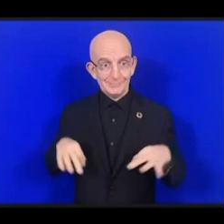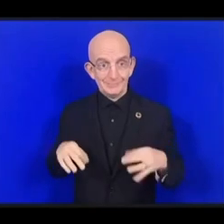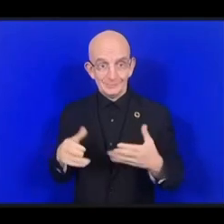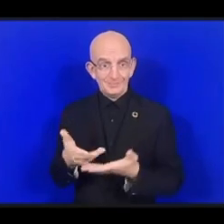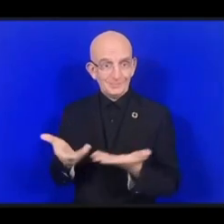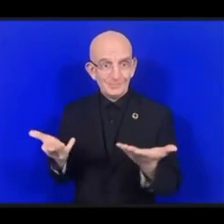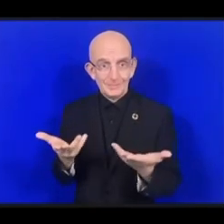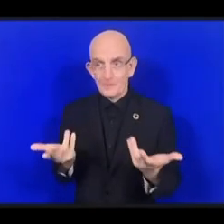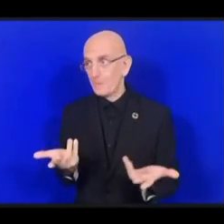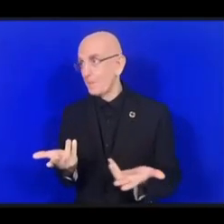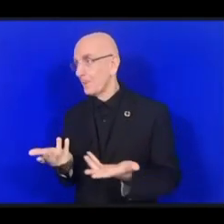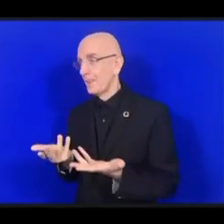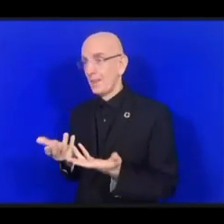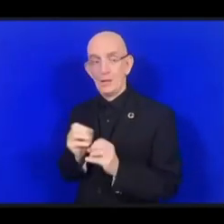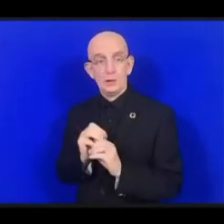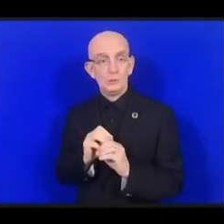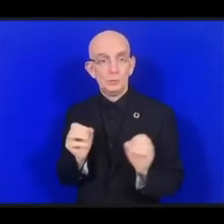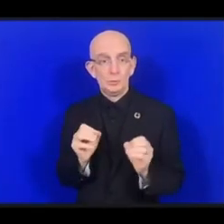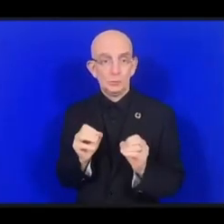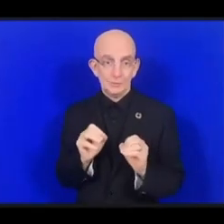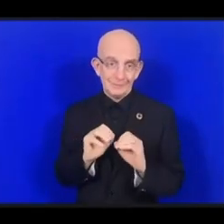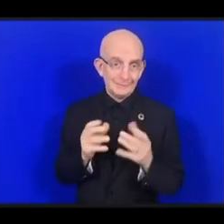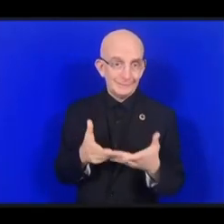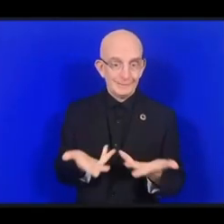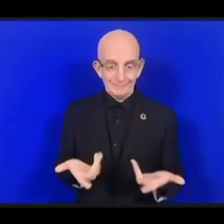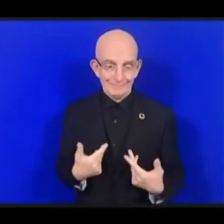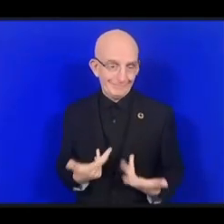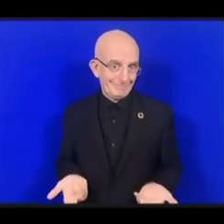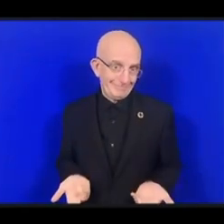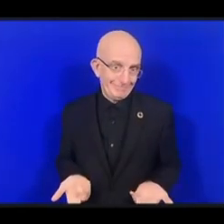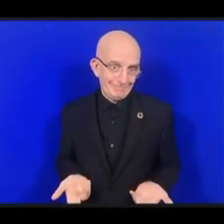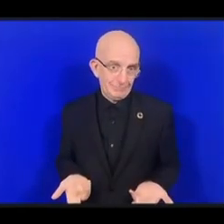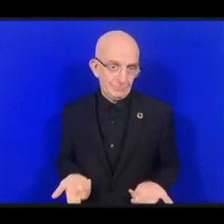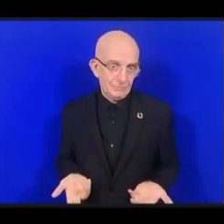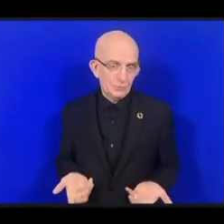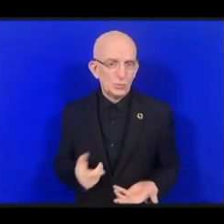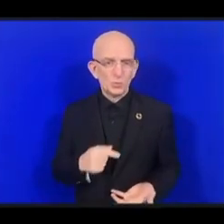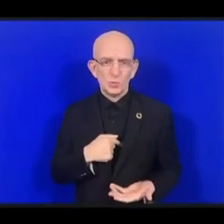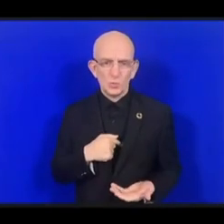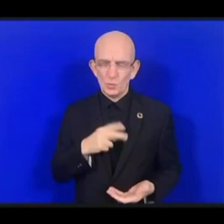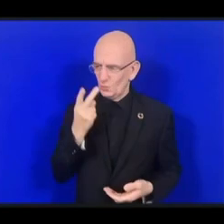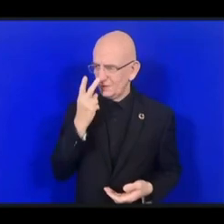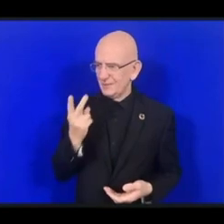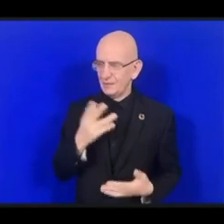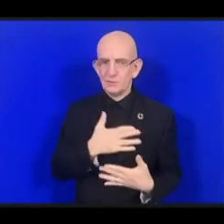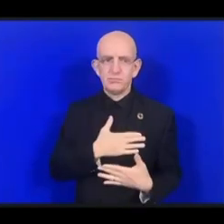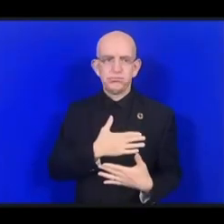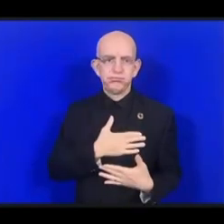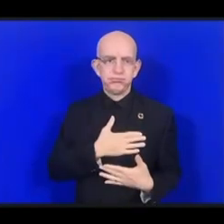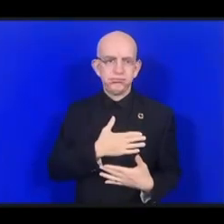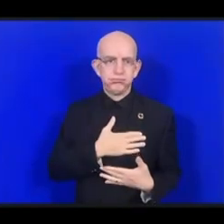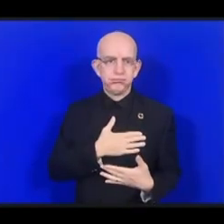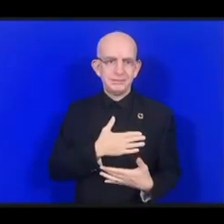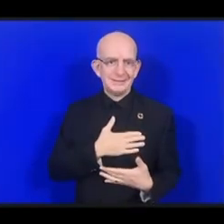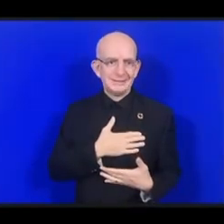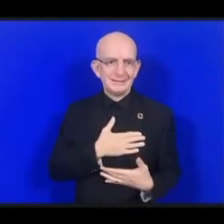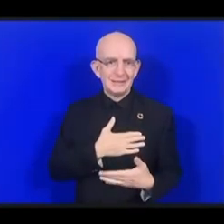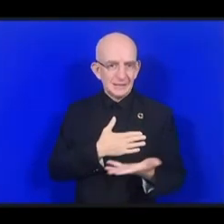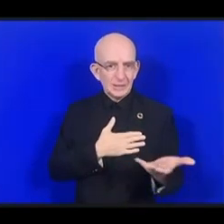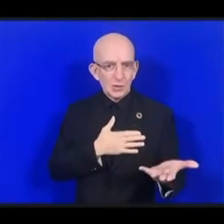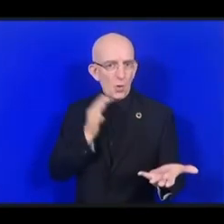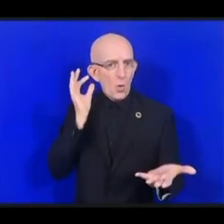セクハや中傷やヘイトスピーチは男性に比べて27倍も多いという事実には本当に落胆させ